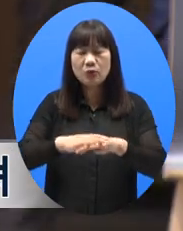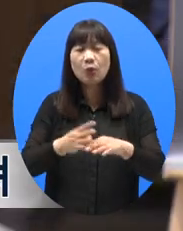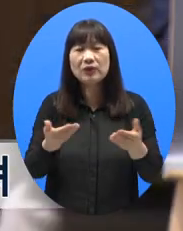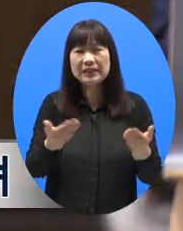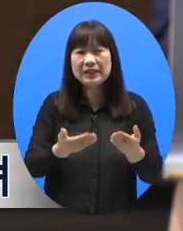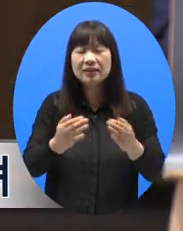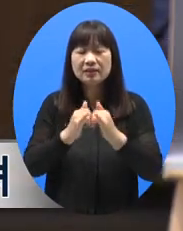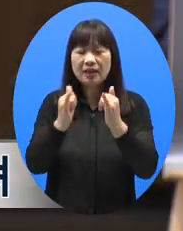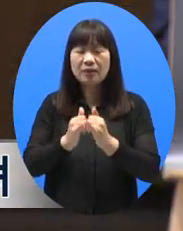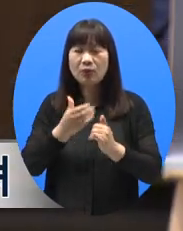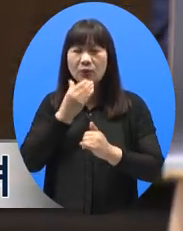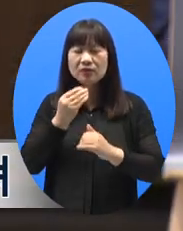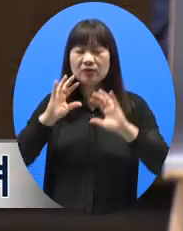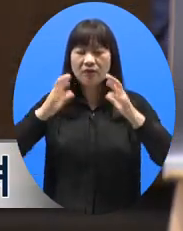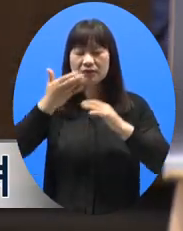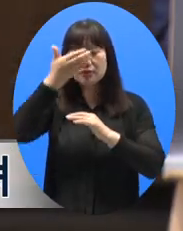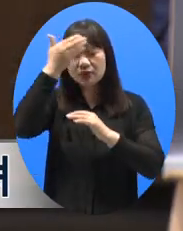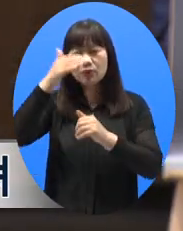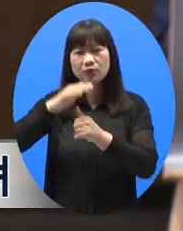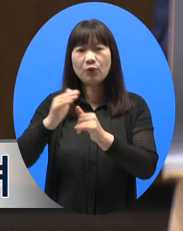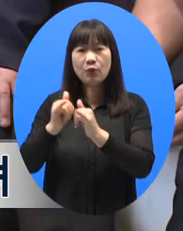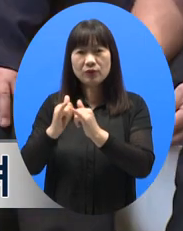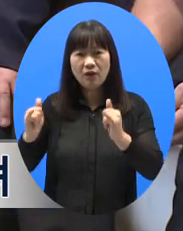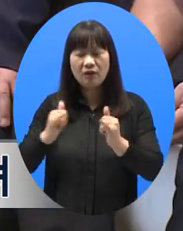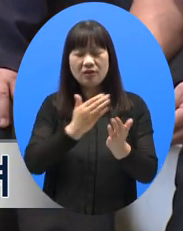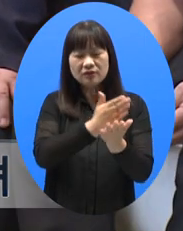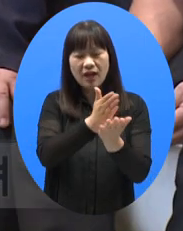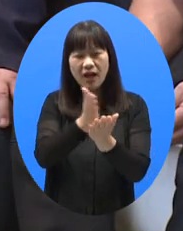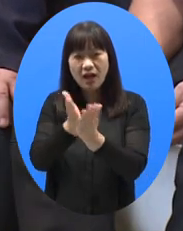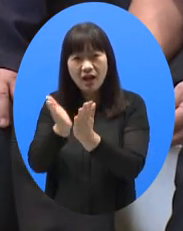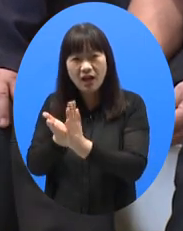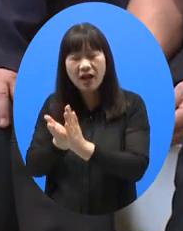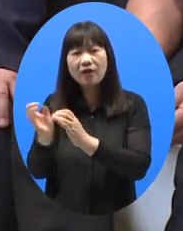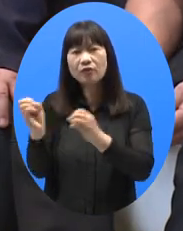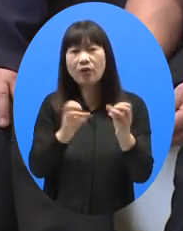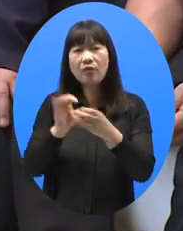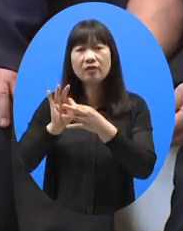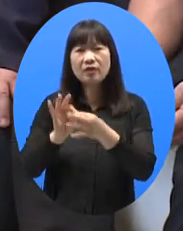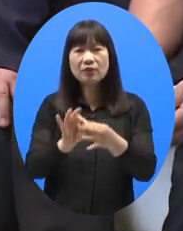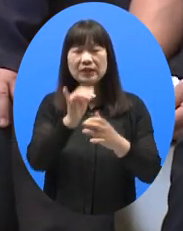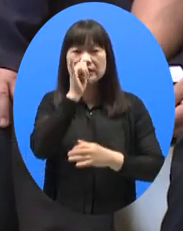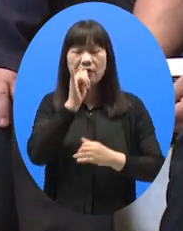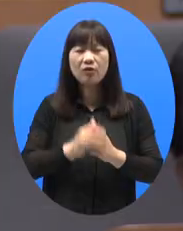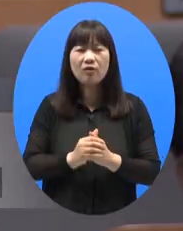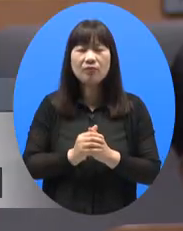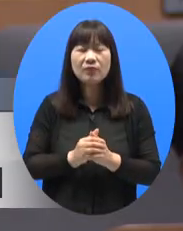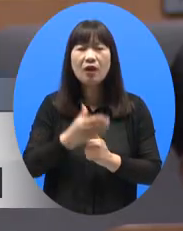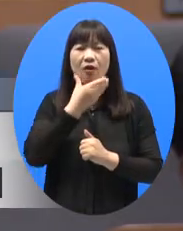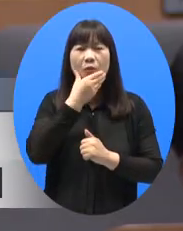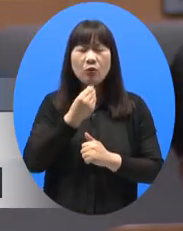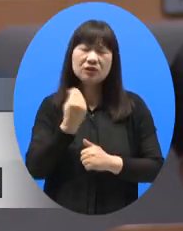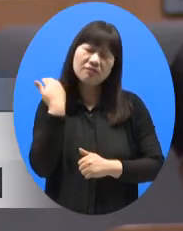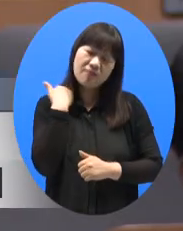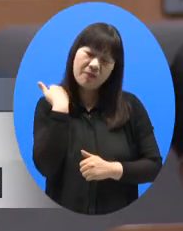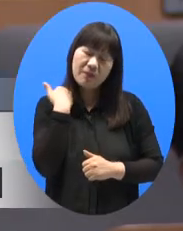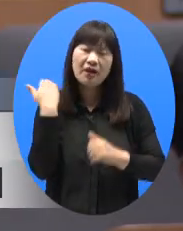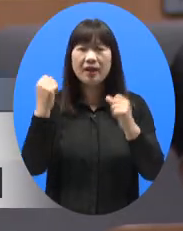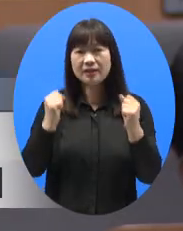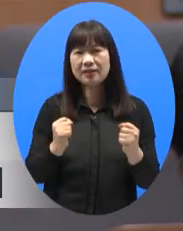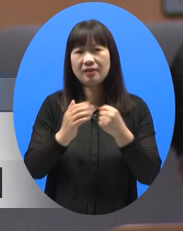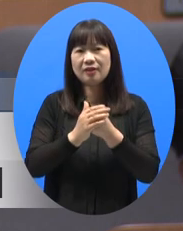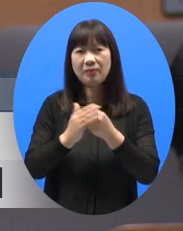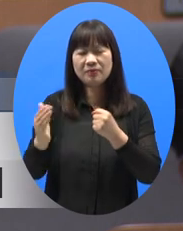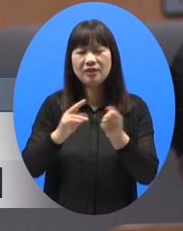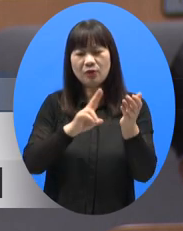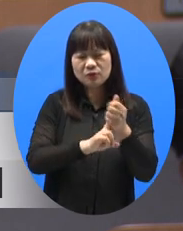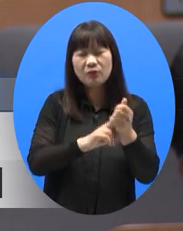사회복지, 어린이와 청소년 등 다양한 분야를 두고 대화가 오고 갔습니다. 아직도 복지 사각지대에 놓여 있어서 정말